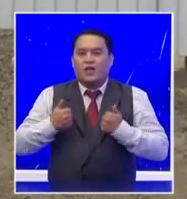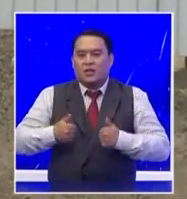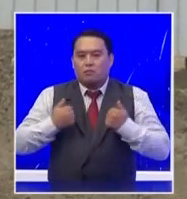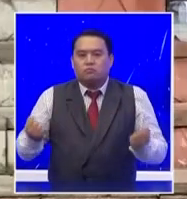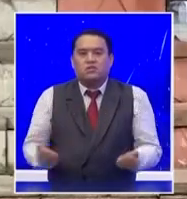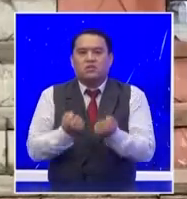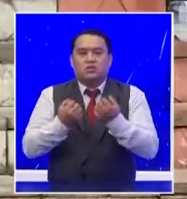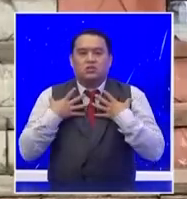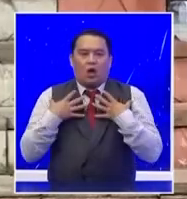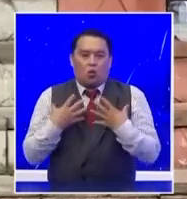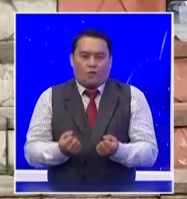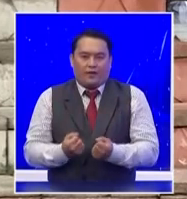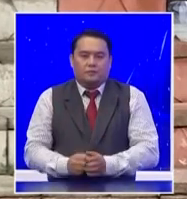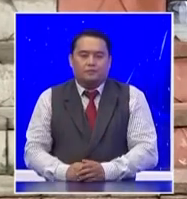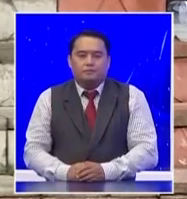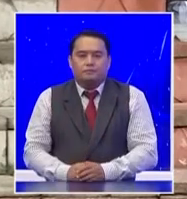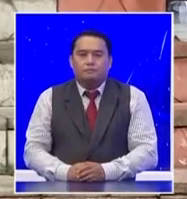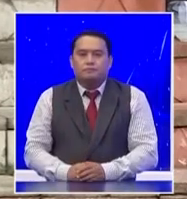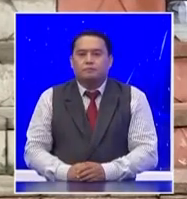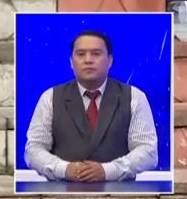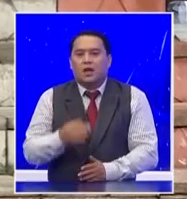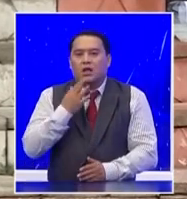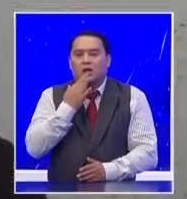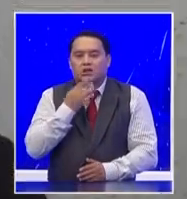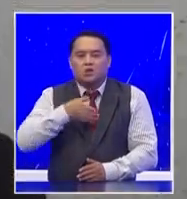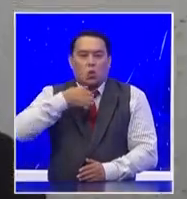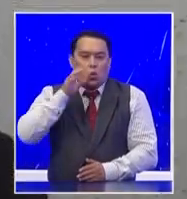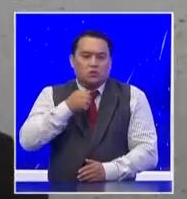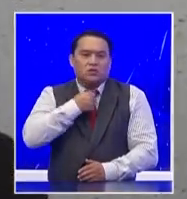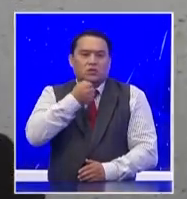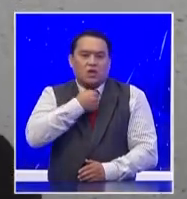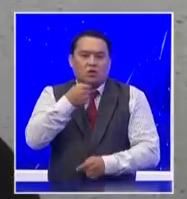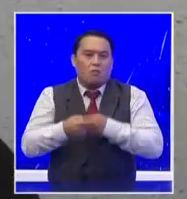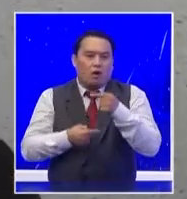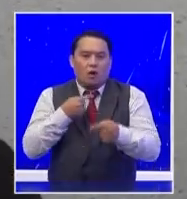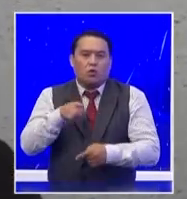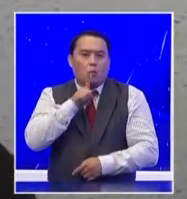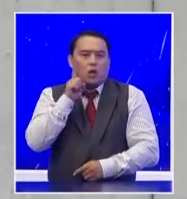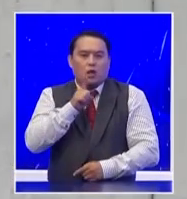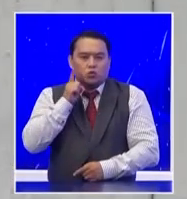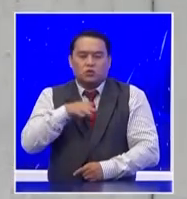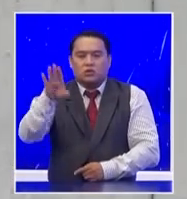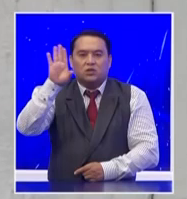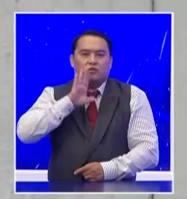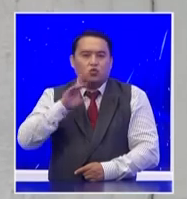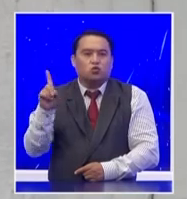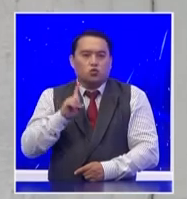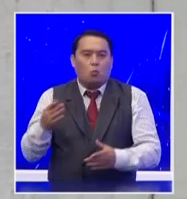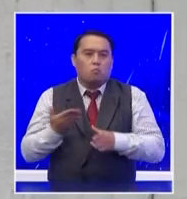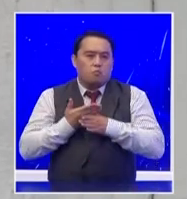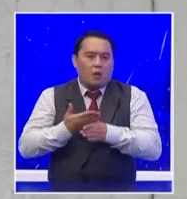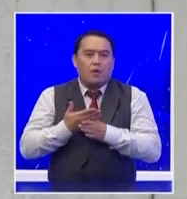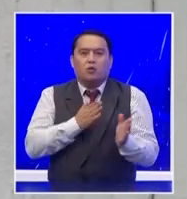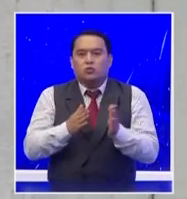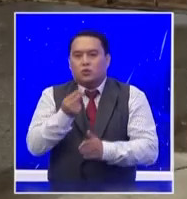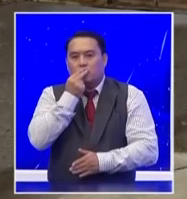поддерживает здоровье. О полезных свойствах национального напитка говорят не только люди старшего поколения, но и молодежь. Девушки считают, что он помогает